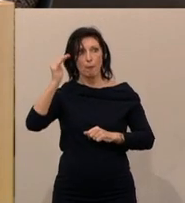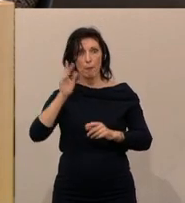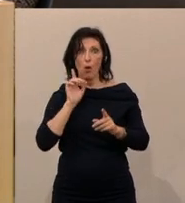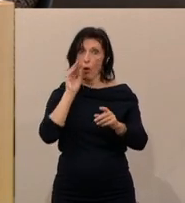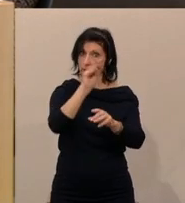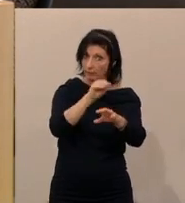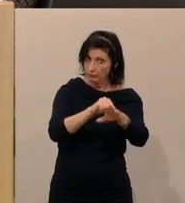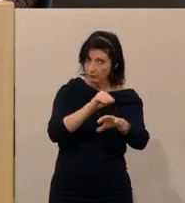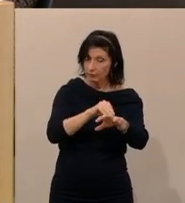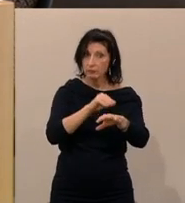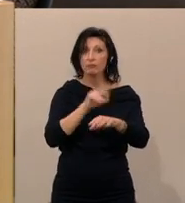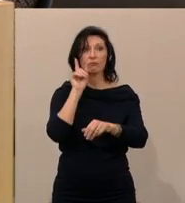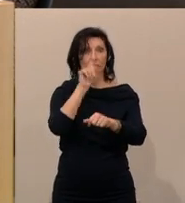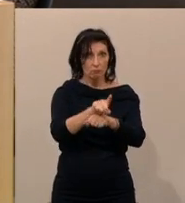und